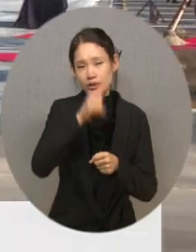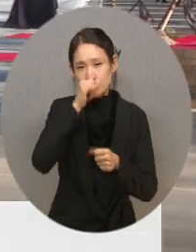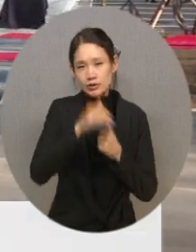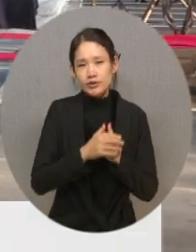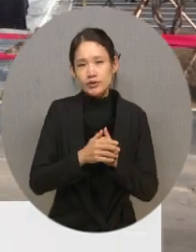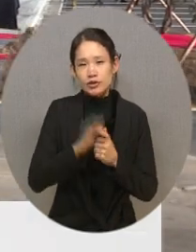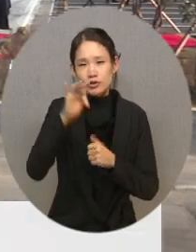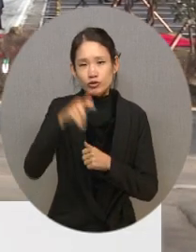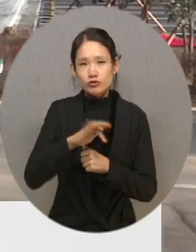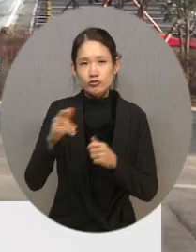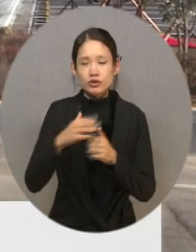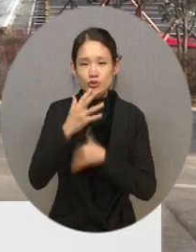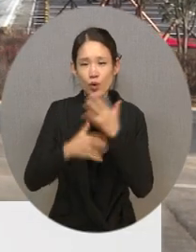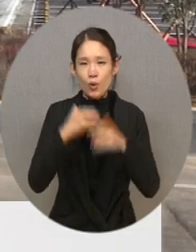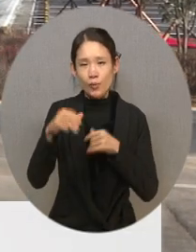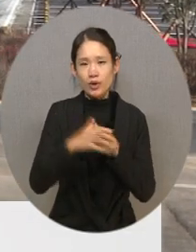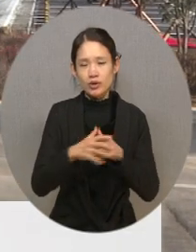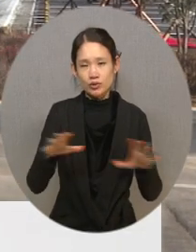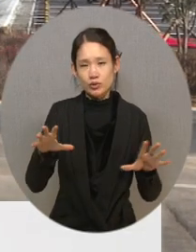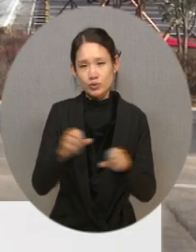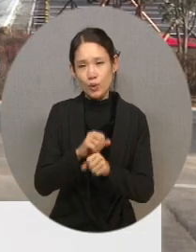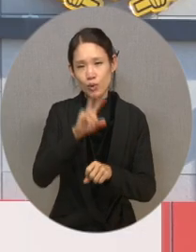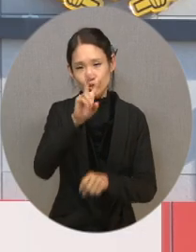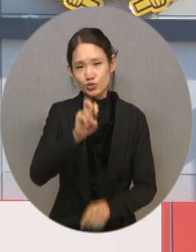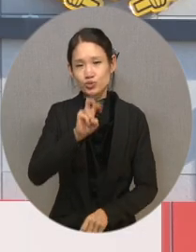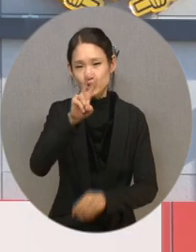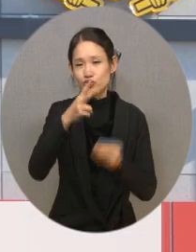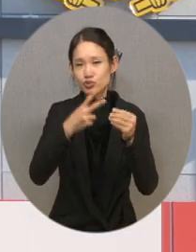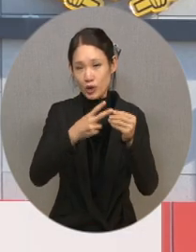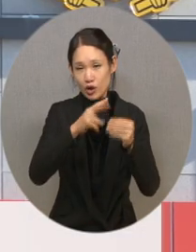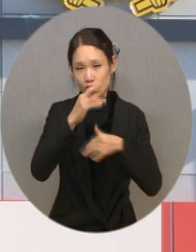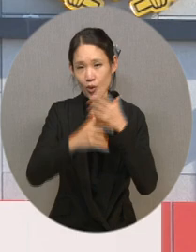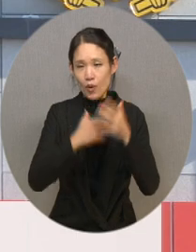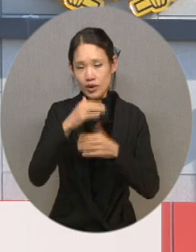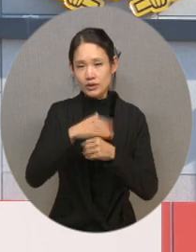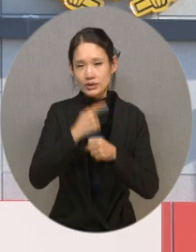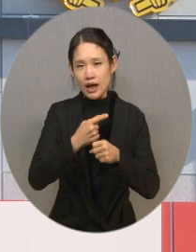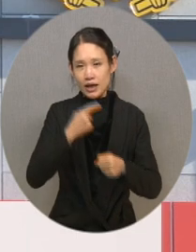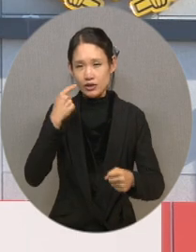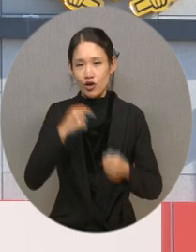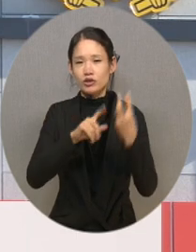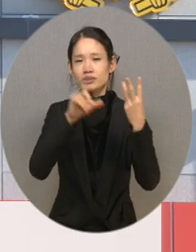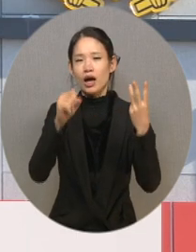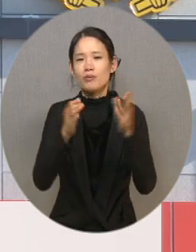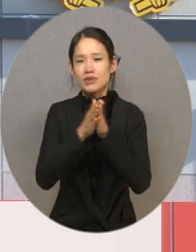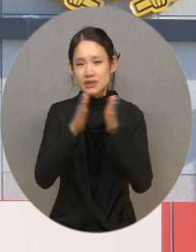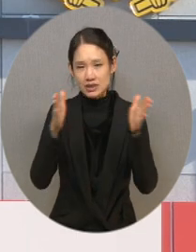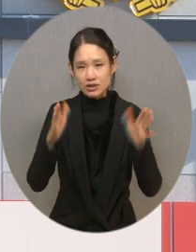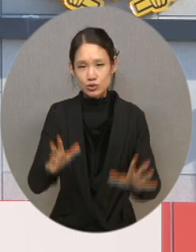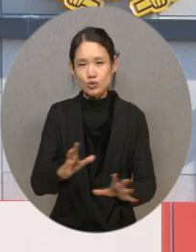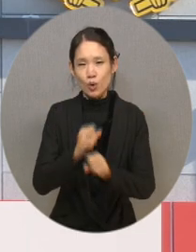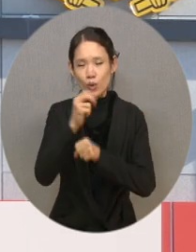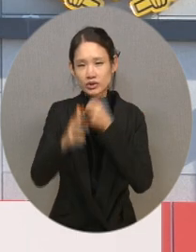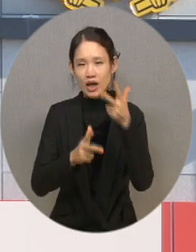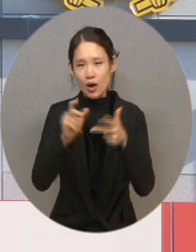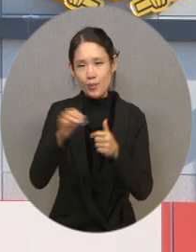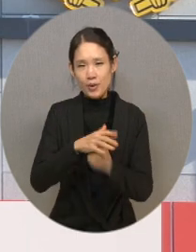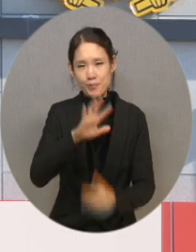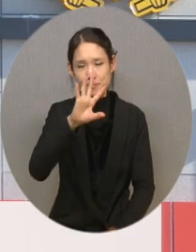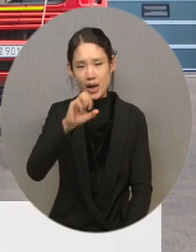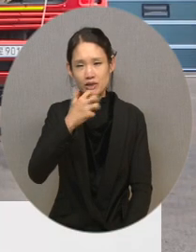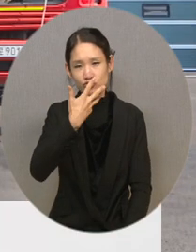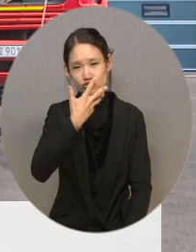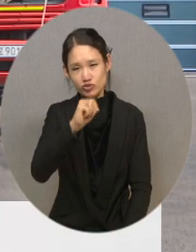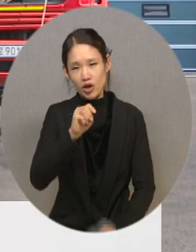구례군 소방서는 전남 지역 22번째 소방서로 지난해 3월 착공을 시작으로 총 사업비 약 89억 원을